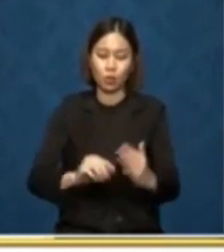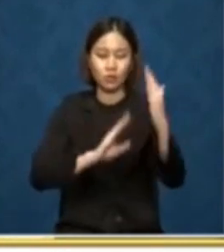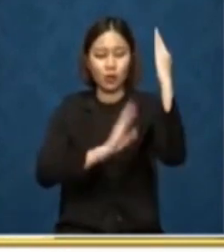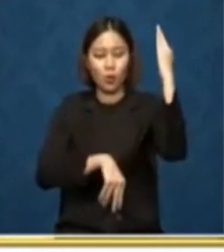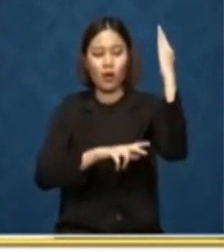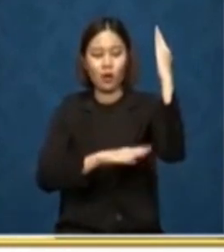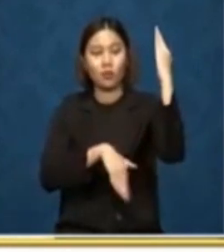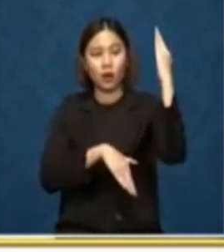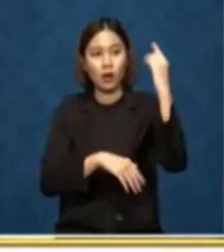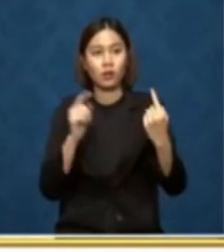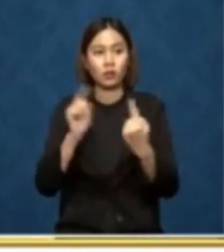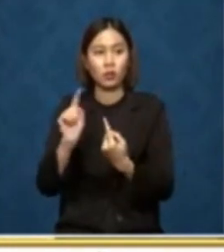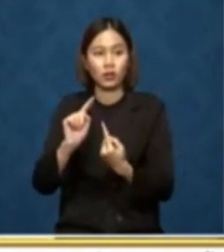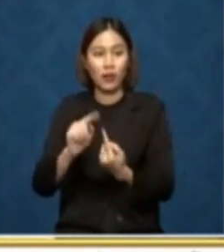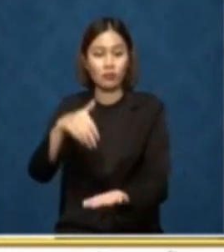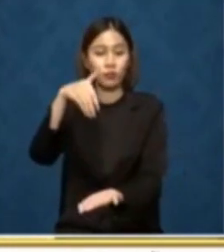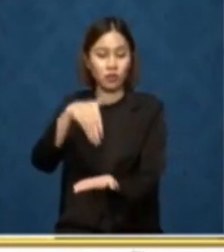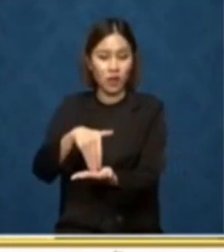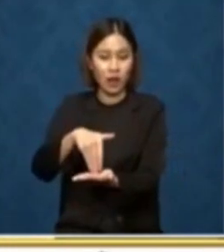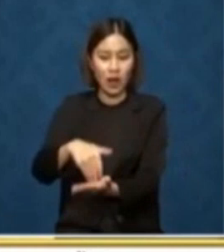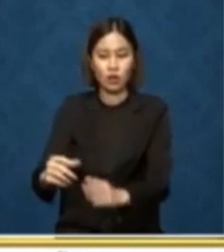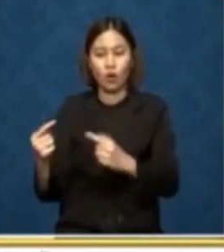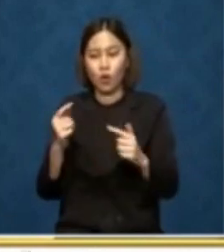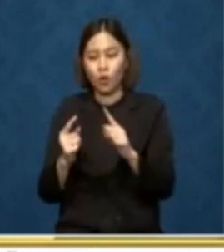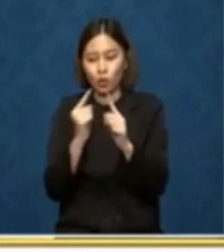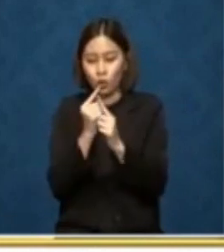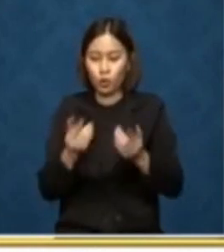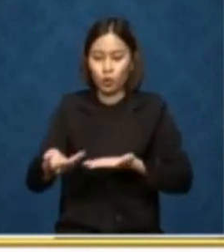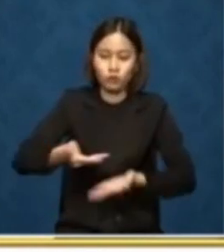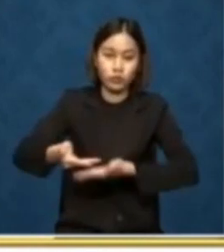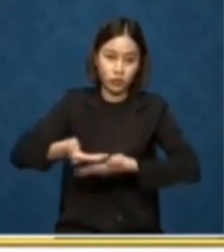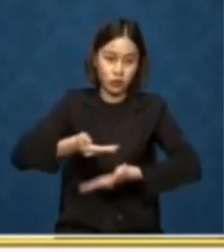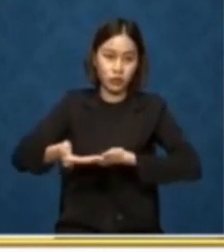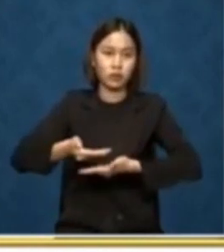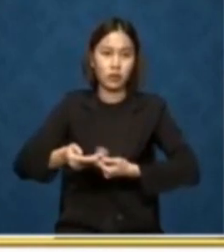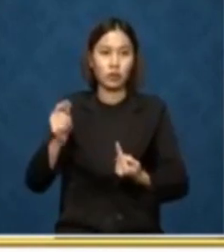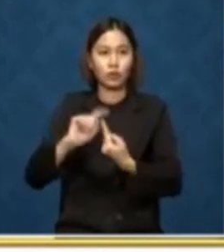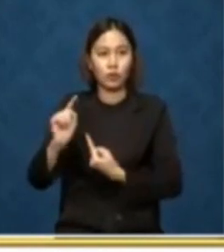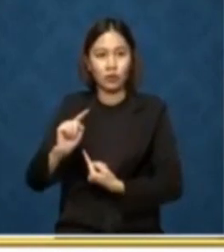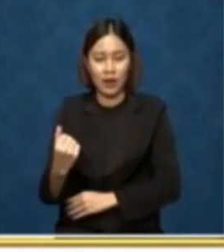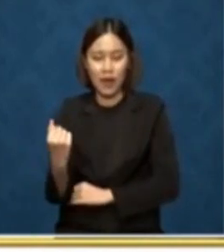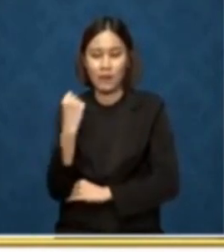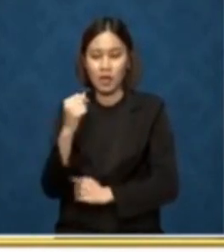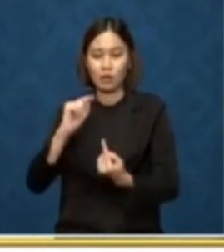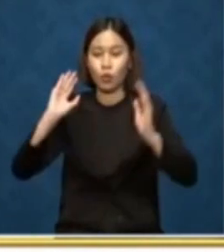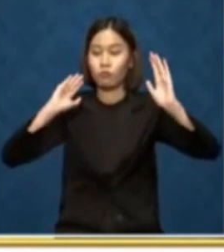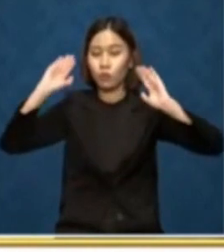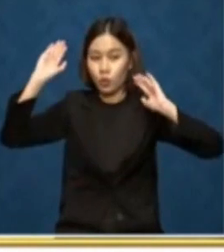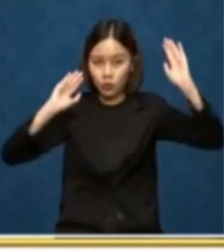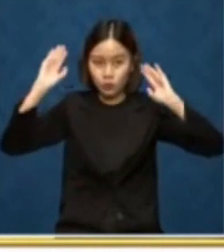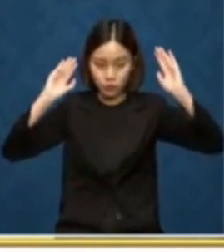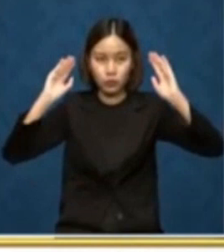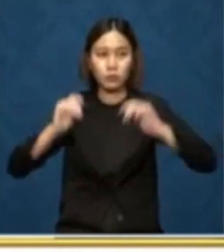ภากจใต้ผ่านพื้นที่กลาง ผ่านพื้ทการสนาอนาąćแห่งนี้ซึงเป็ที่สถิตของอำนาจอธิปษติ